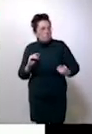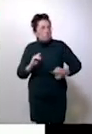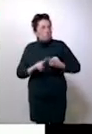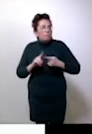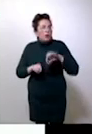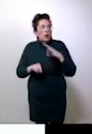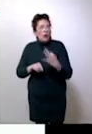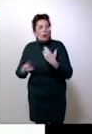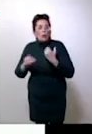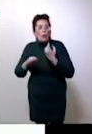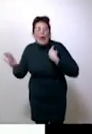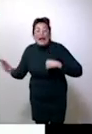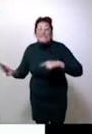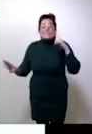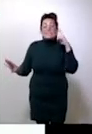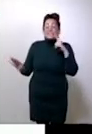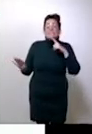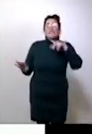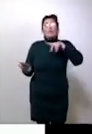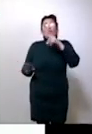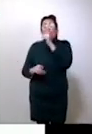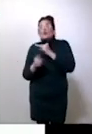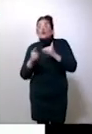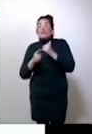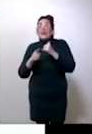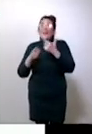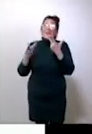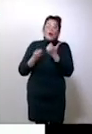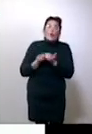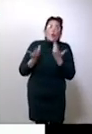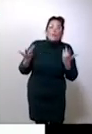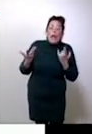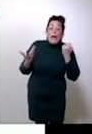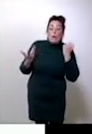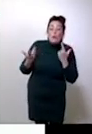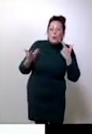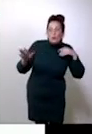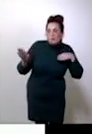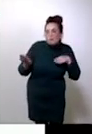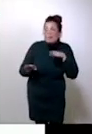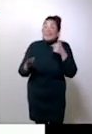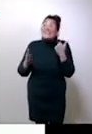années précédentes, la production de logement social était plus faible, et c'est ce qui explique en partie le retard qu'on